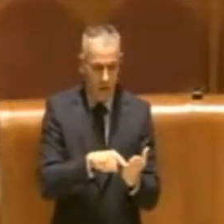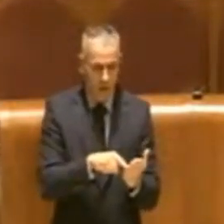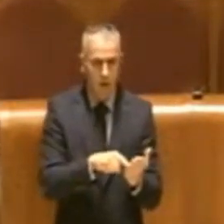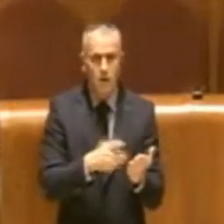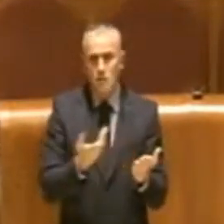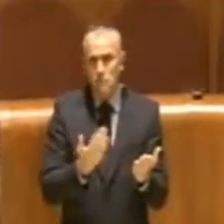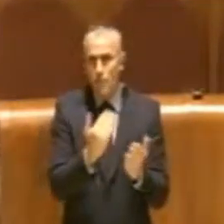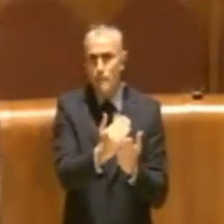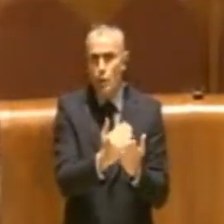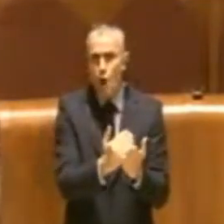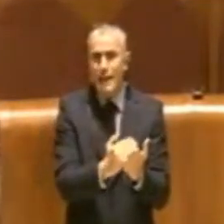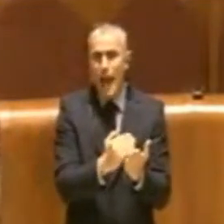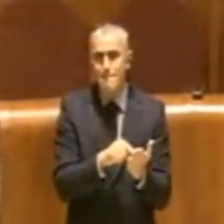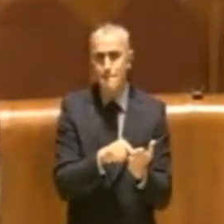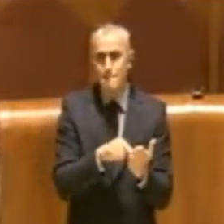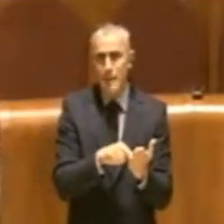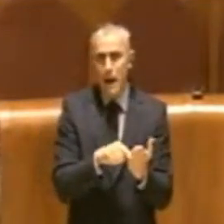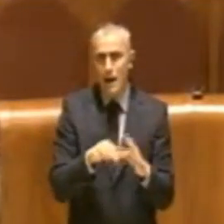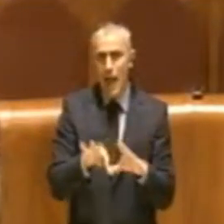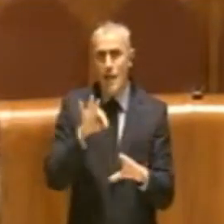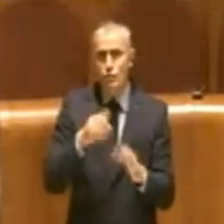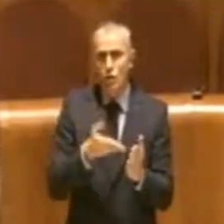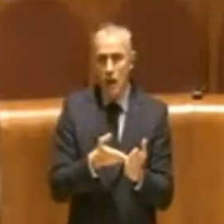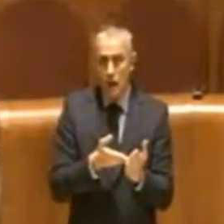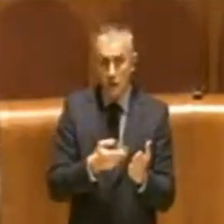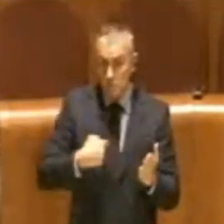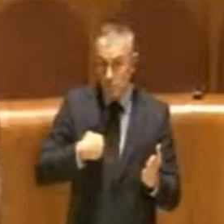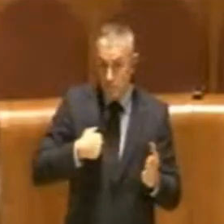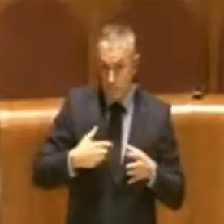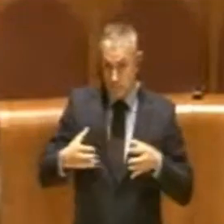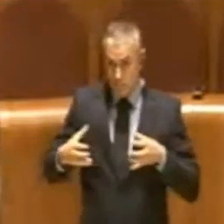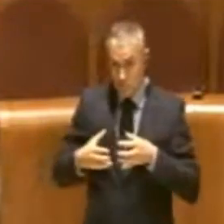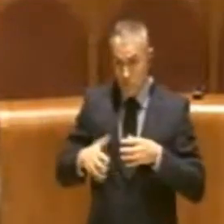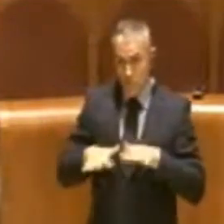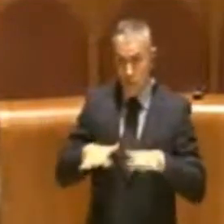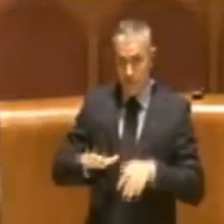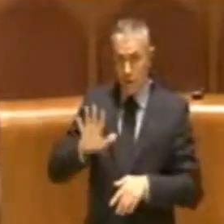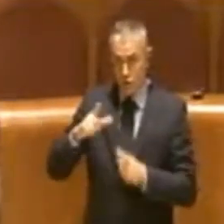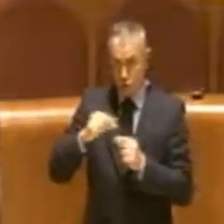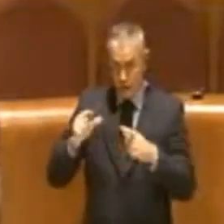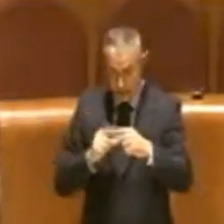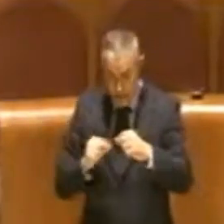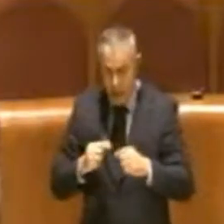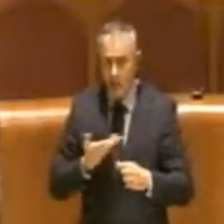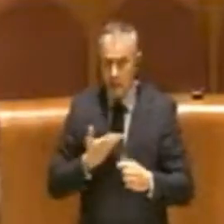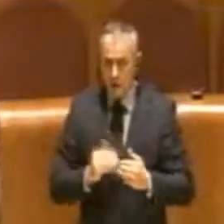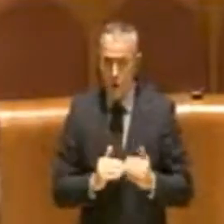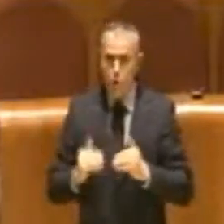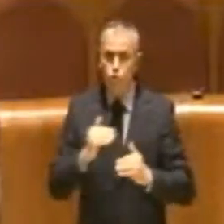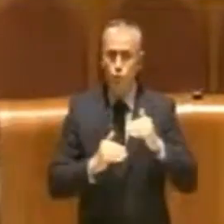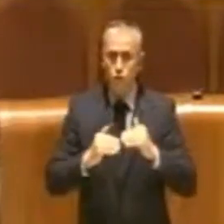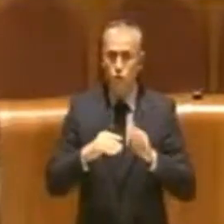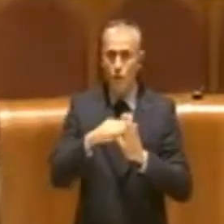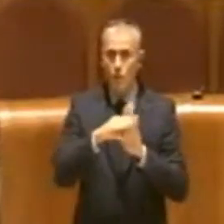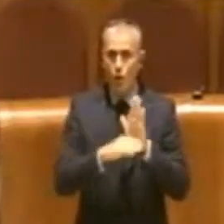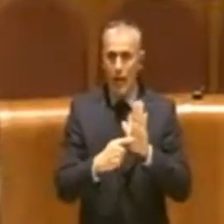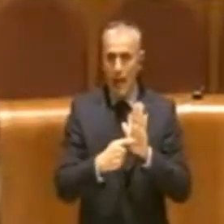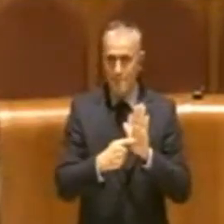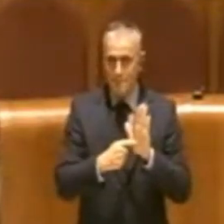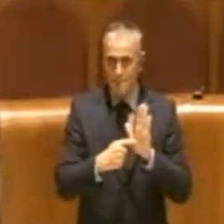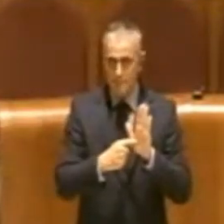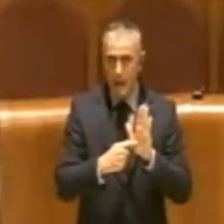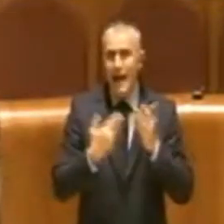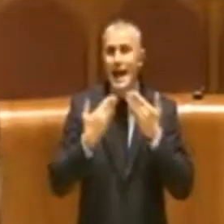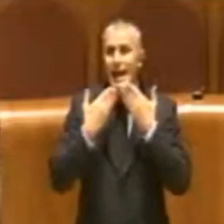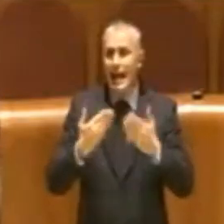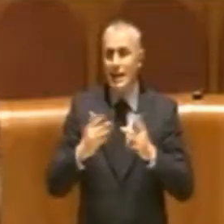appunto il programma elettorale. E noi come Movimento 5 Stelle abbiamo costruito un programma attraverso la